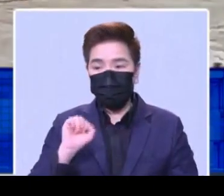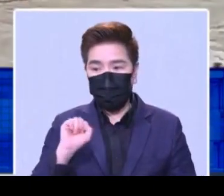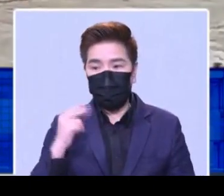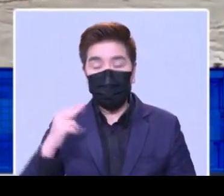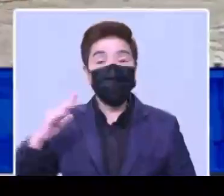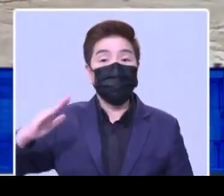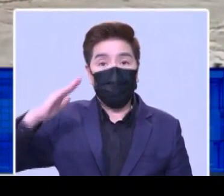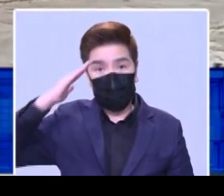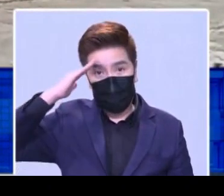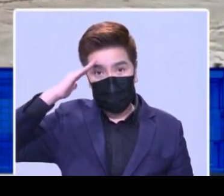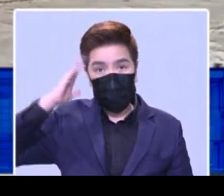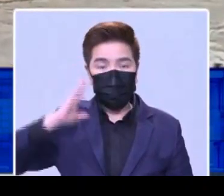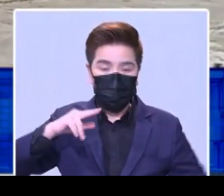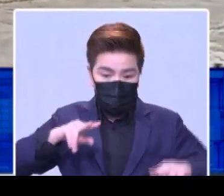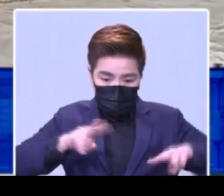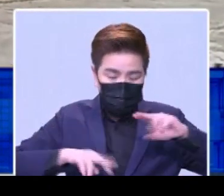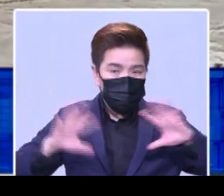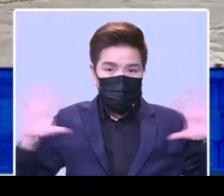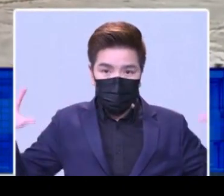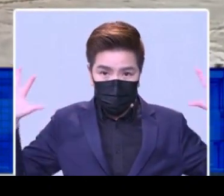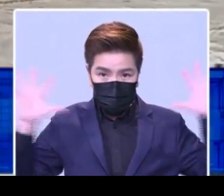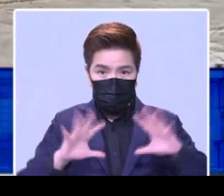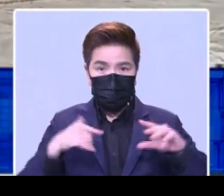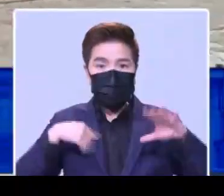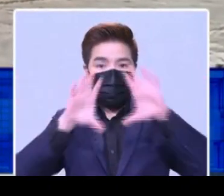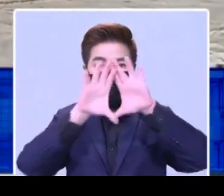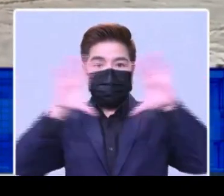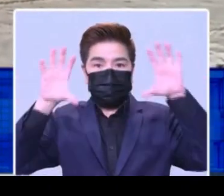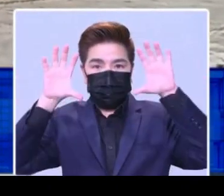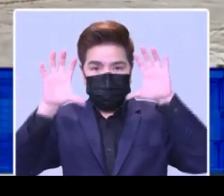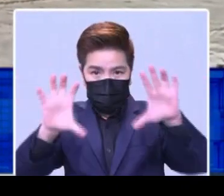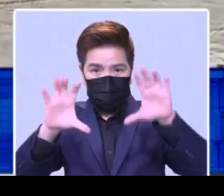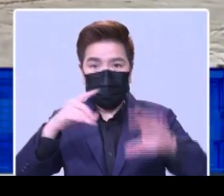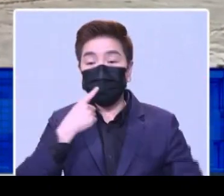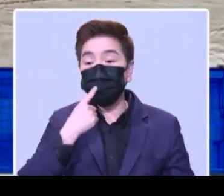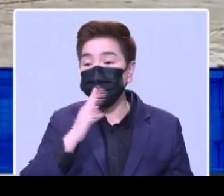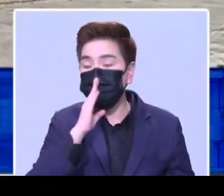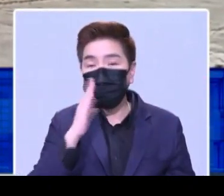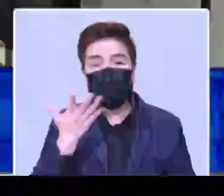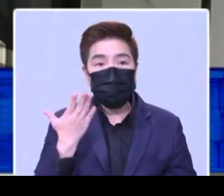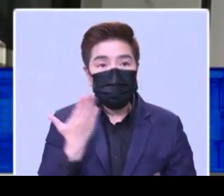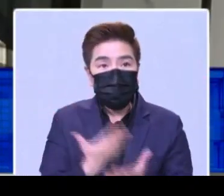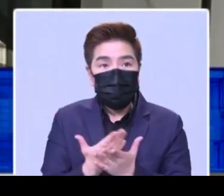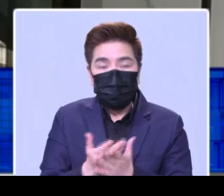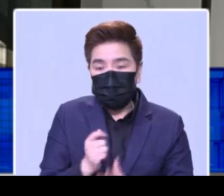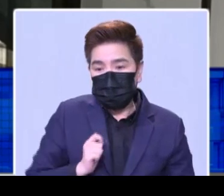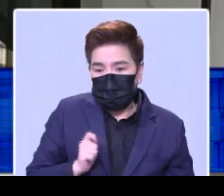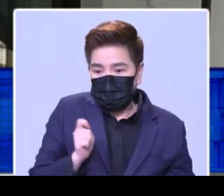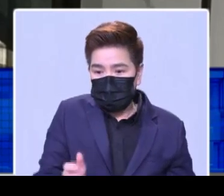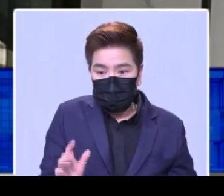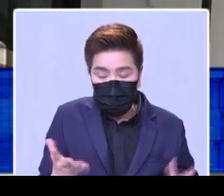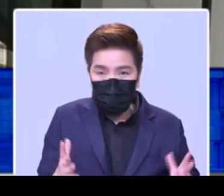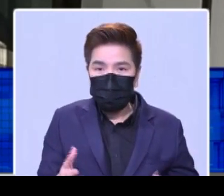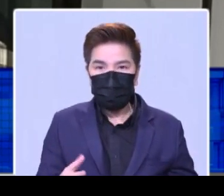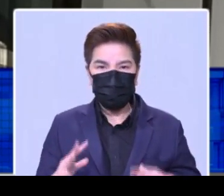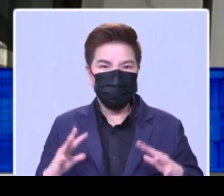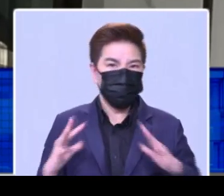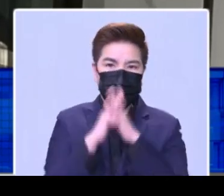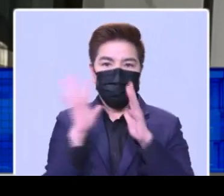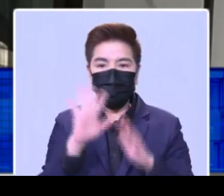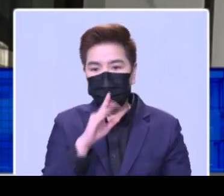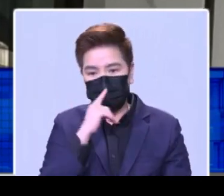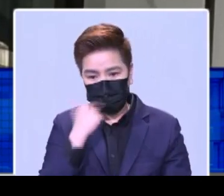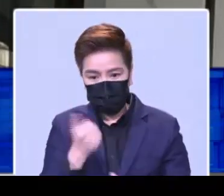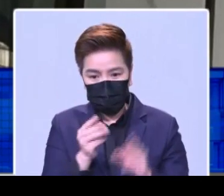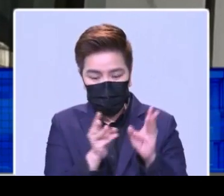ายปกครองแล้วทางผู้จัดงานเขามีขึ้นป้ายเอาไว้ด้วยนะเขาบอกว่าไม่มีตังค์อย่าห้าวห้ามทะเลาะวิวาทในงาน